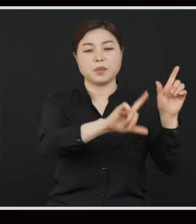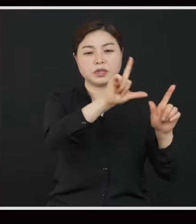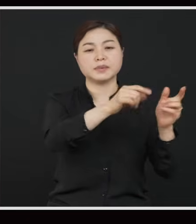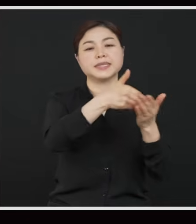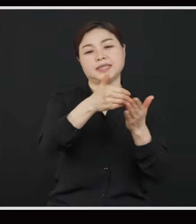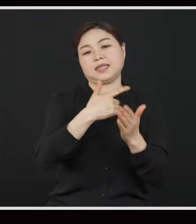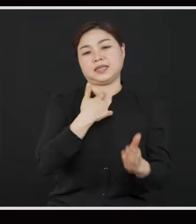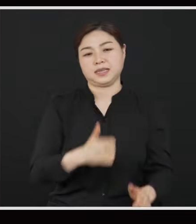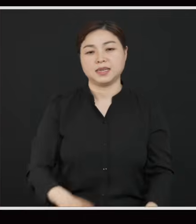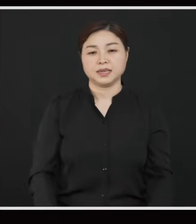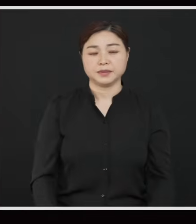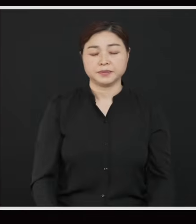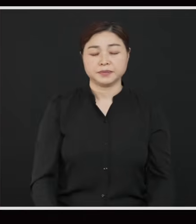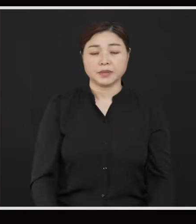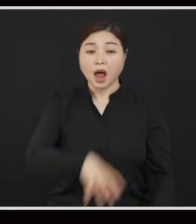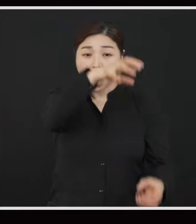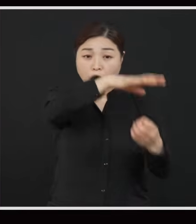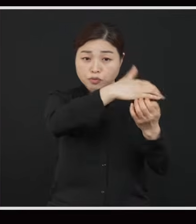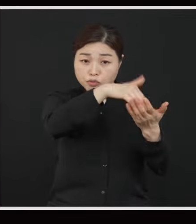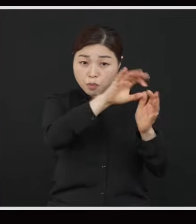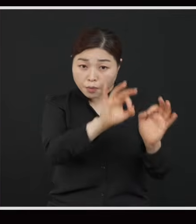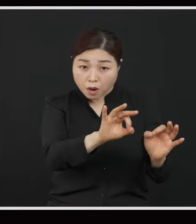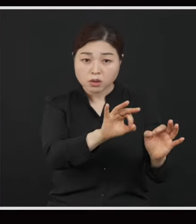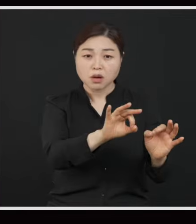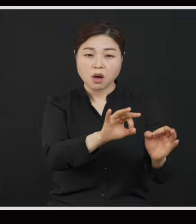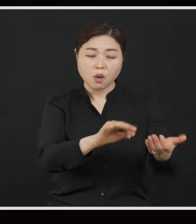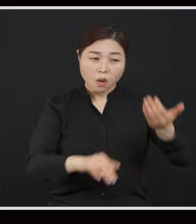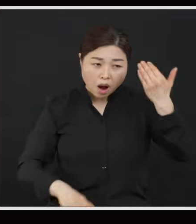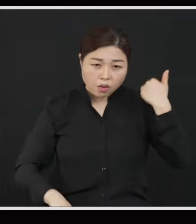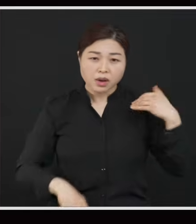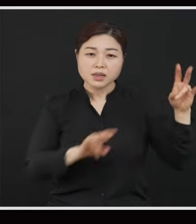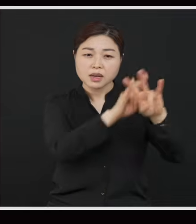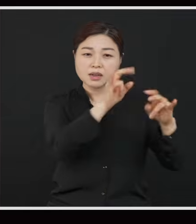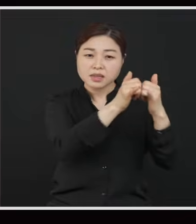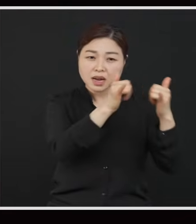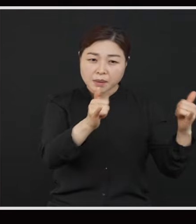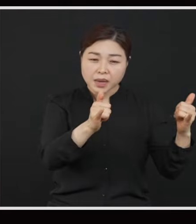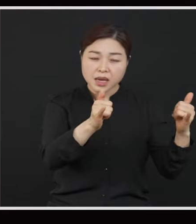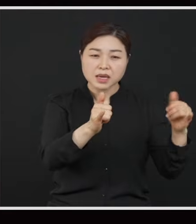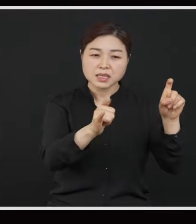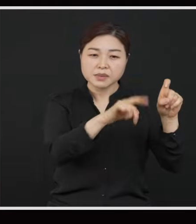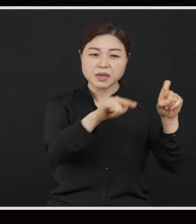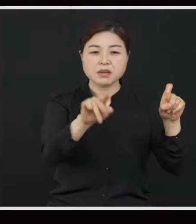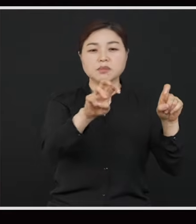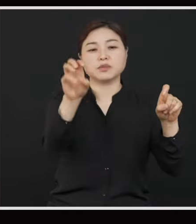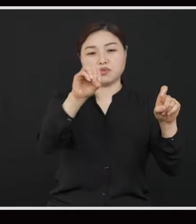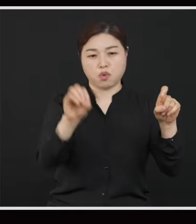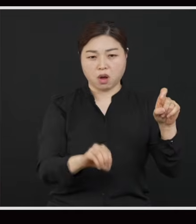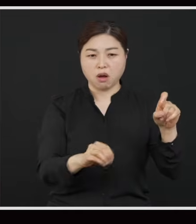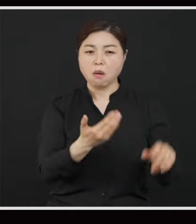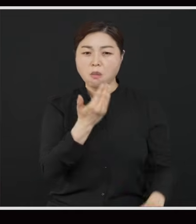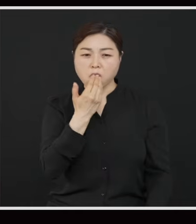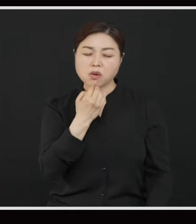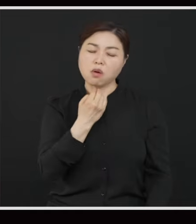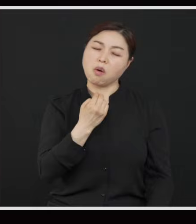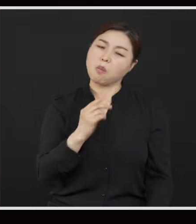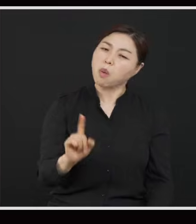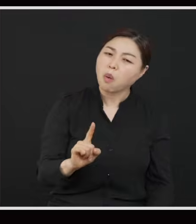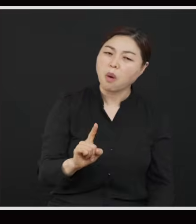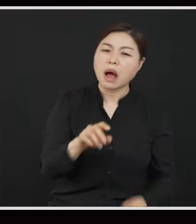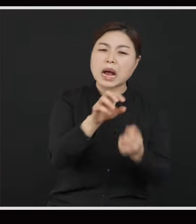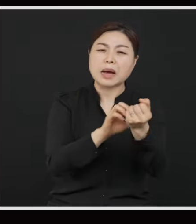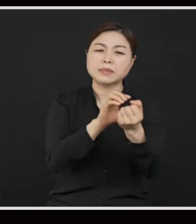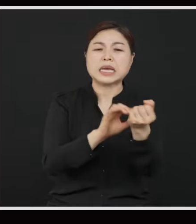농민들을 그렸어요. 근데 지금 통계를 보면은 그 당시 네덜란드 인구의 10에서 30%가 먹을